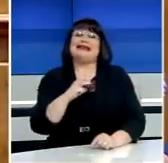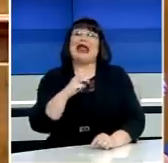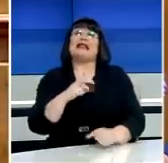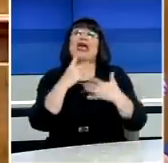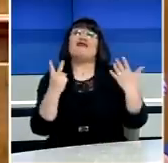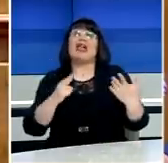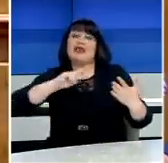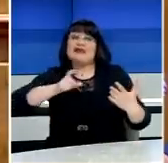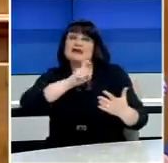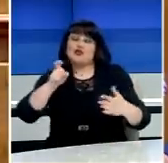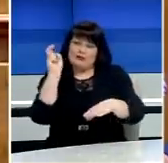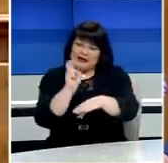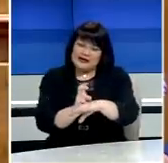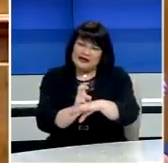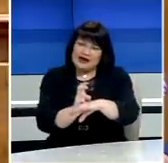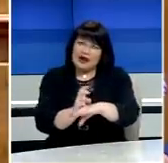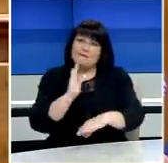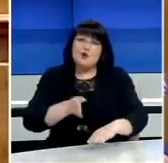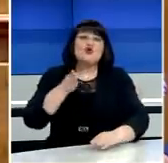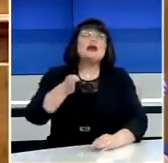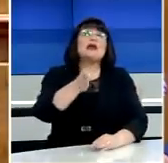ταμεία, έχει πρόσβαση στις αγορές.